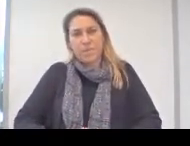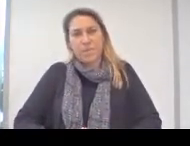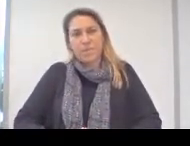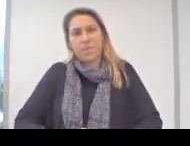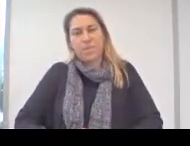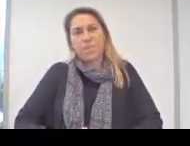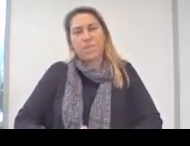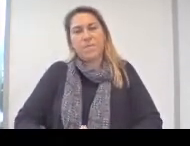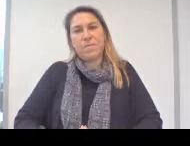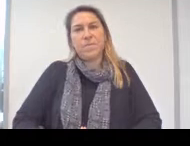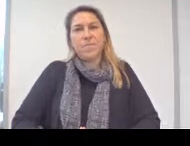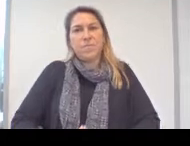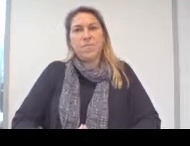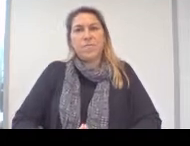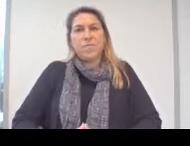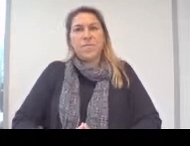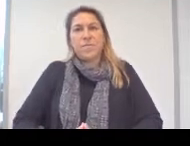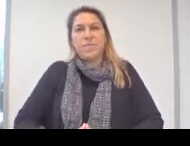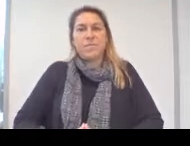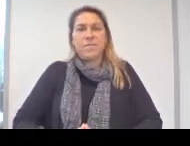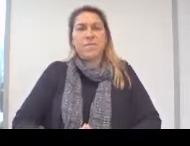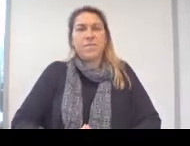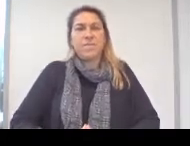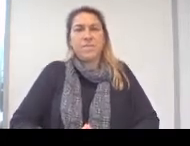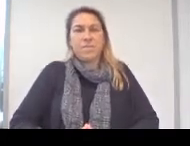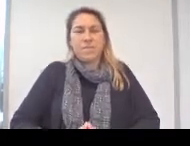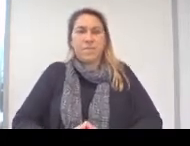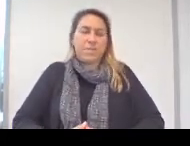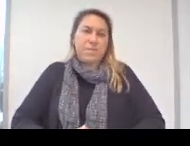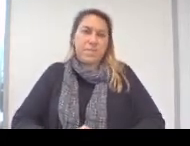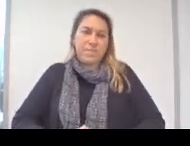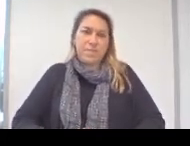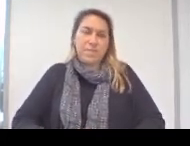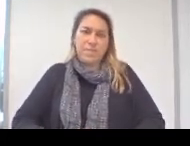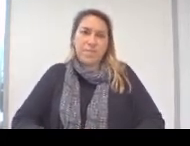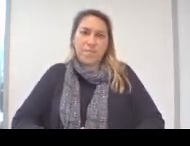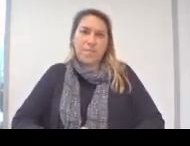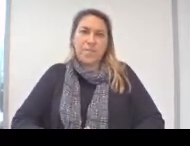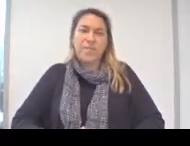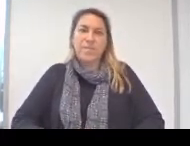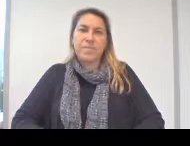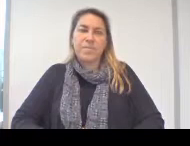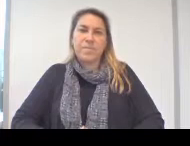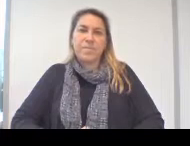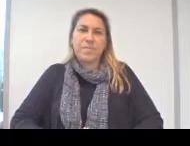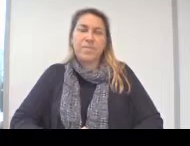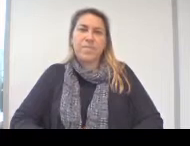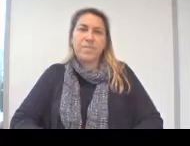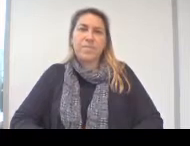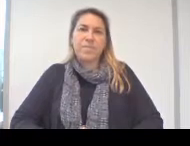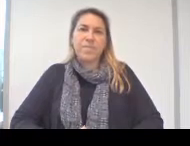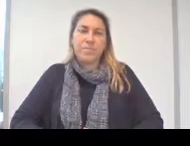clients, qui n'est pas besoin forcément d'aller trouver du personnel à l'accueil ou autre pour pouvoir échanger, avoir ce qu'ils souhaitent au moment même, pour avoir